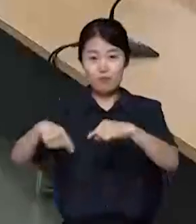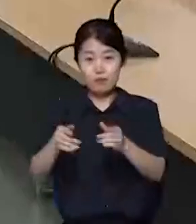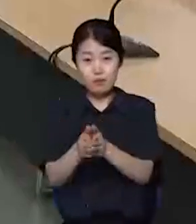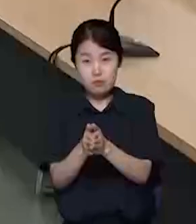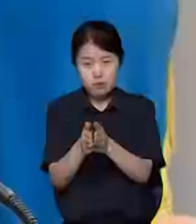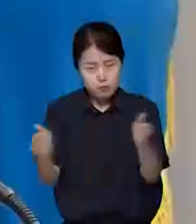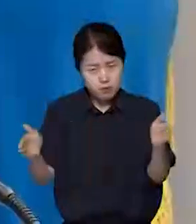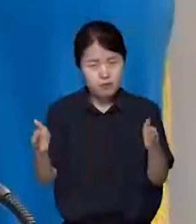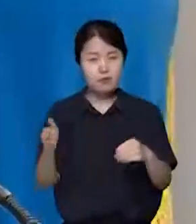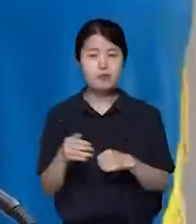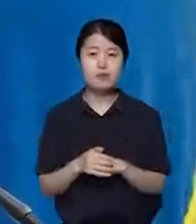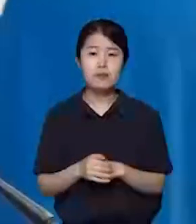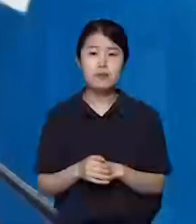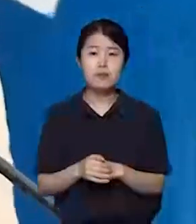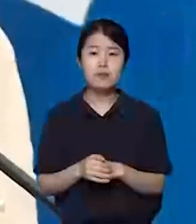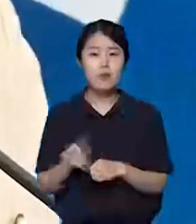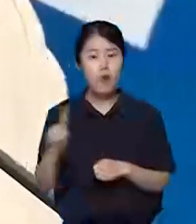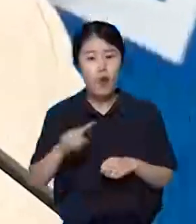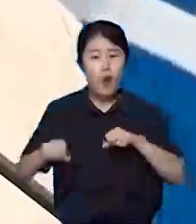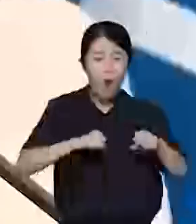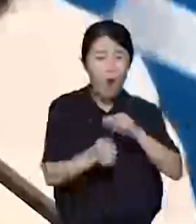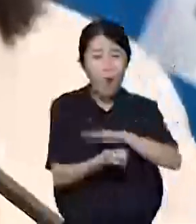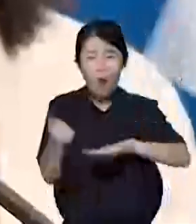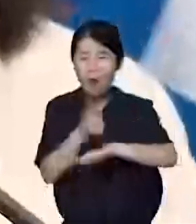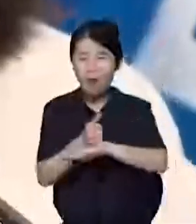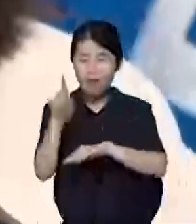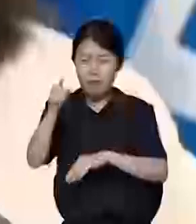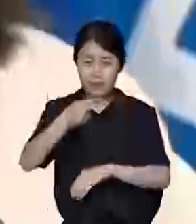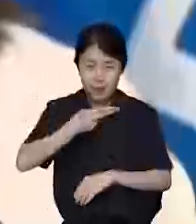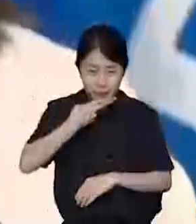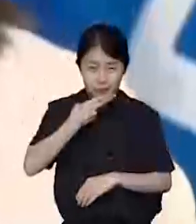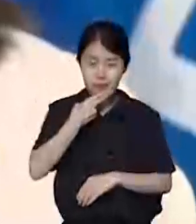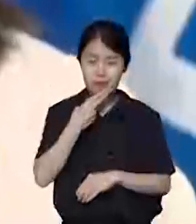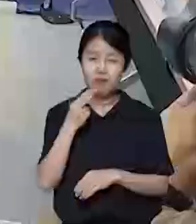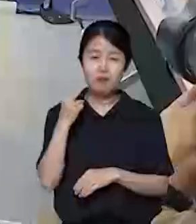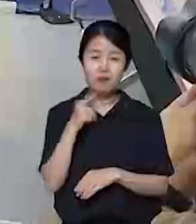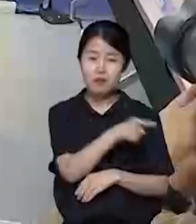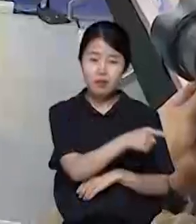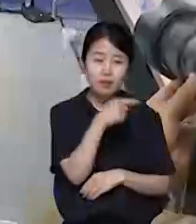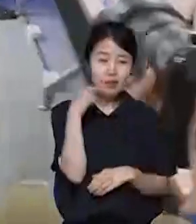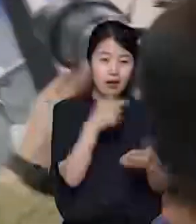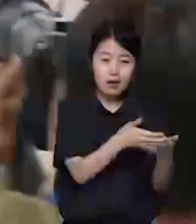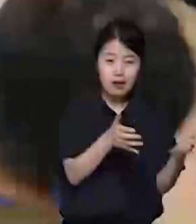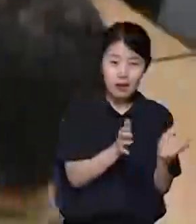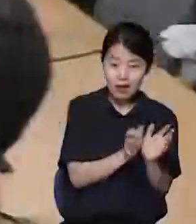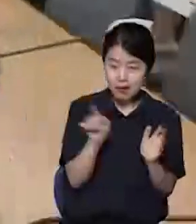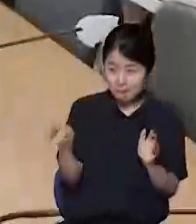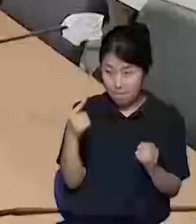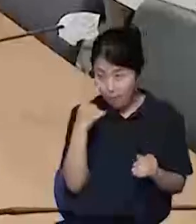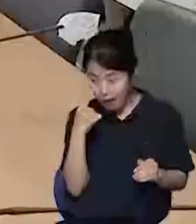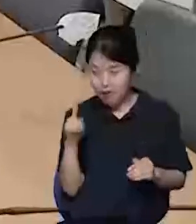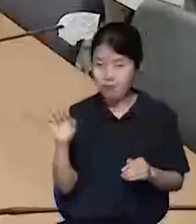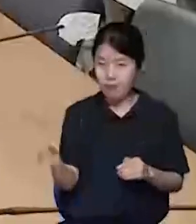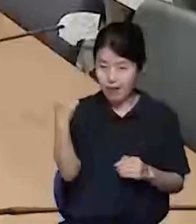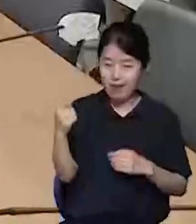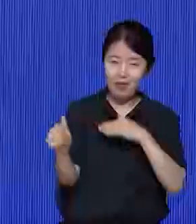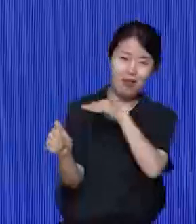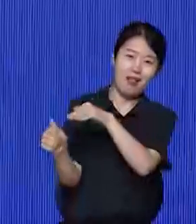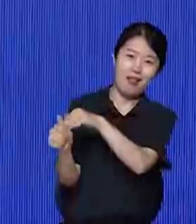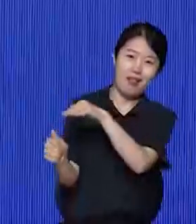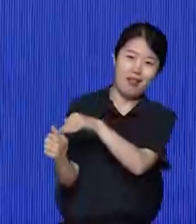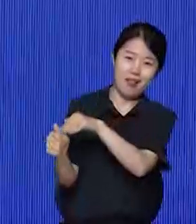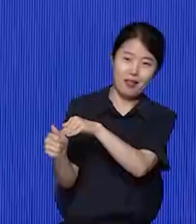혁신위. 별다른 성과조차 내지 못한 상황에서 여당이 공격의 빌미만 내주면서 민주당의 짐이 되고